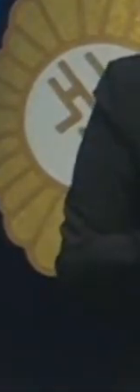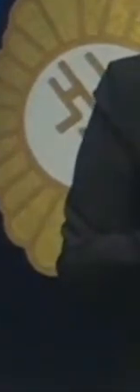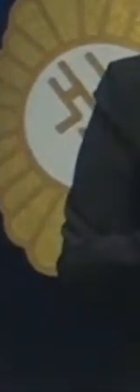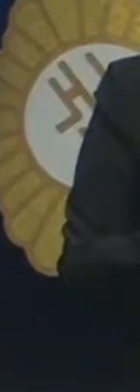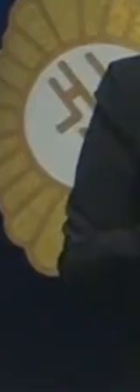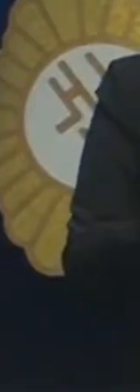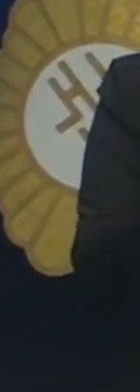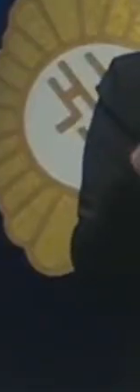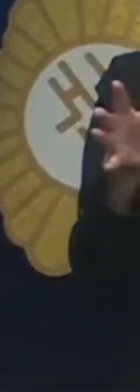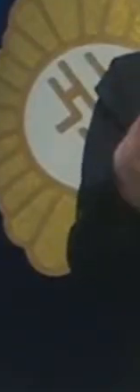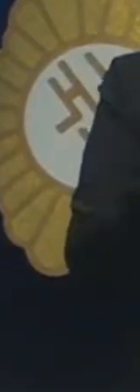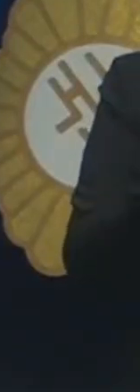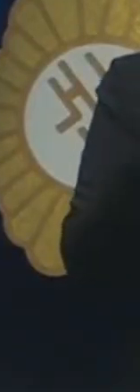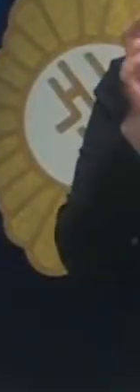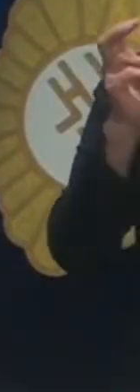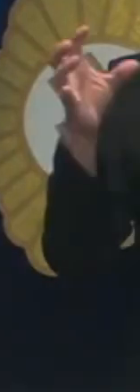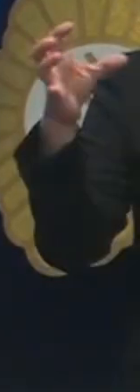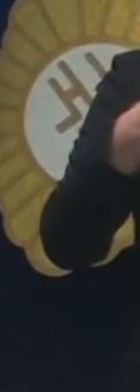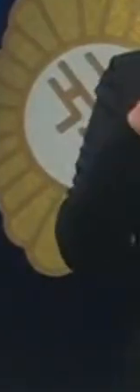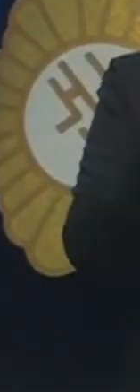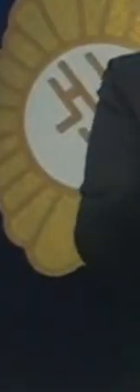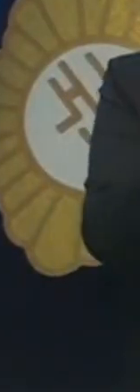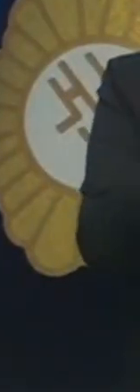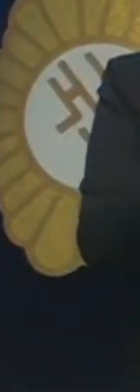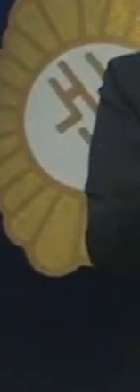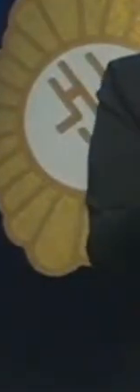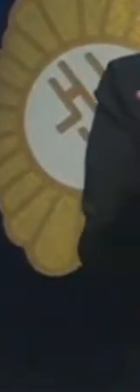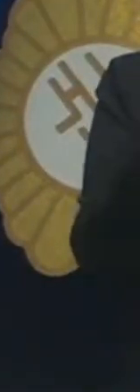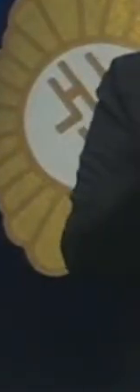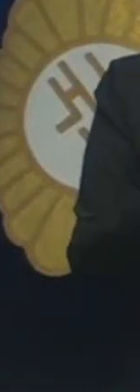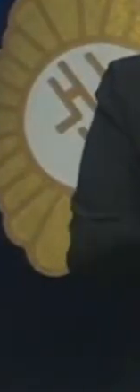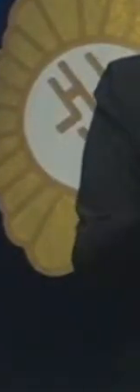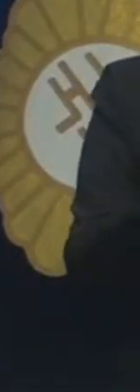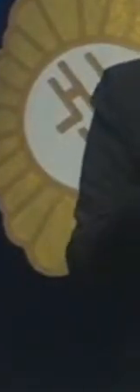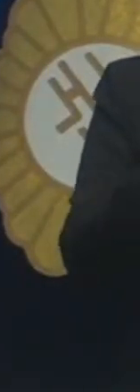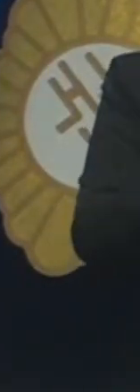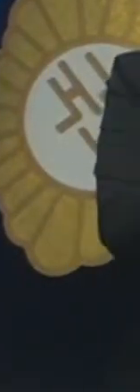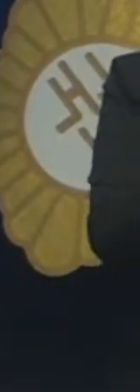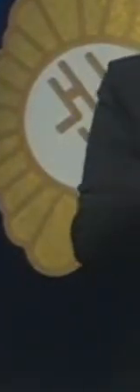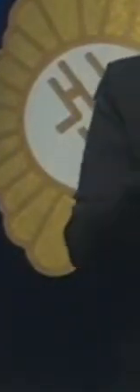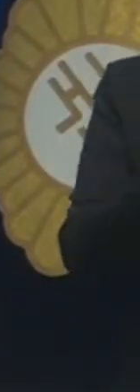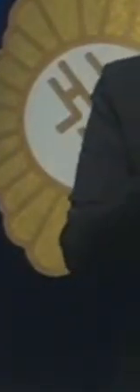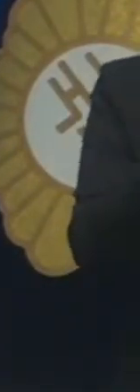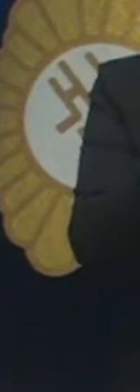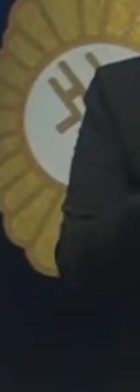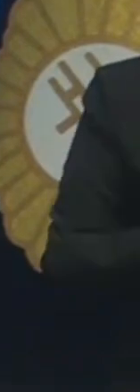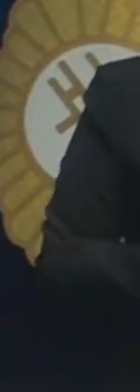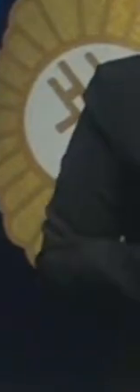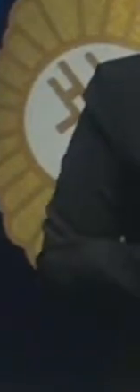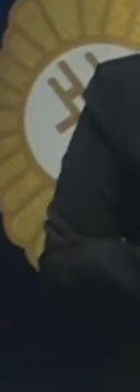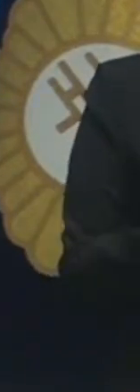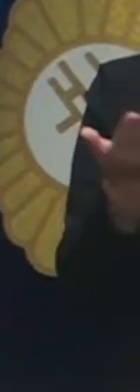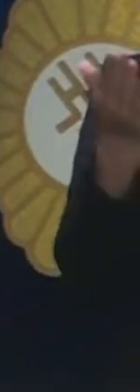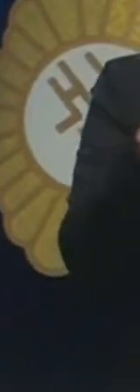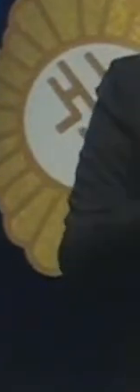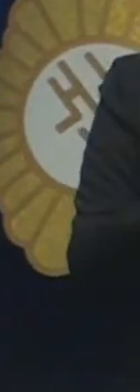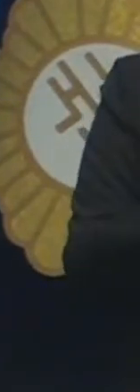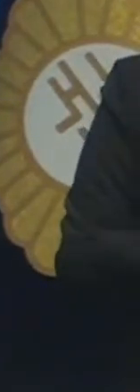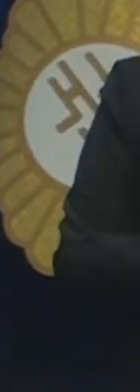인수합병에 나서겠다고 밝혔습니다. 곧이어 MBK 이를 적극 지원하겠다고 답을 하는 상황입니다.